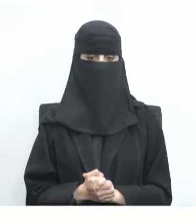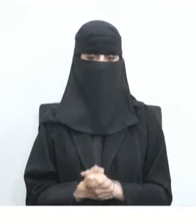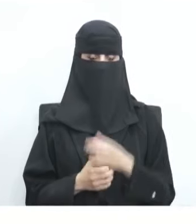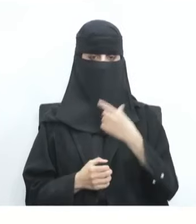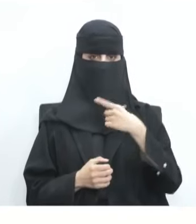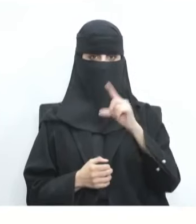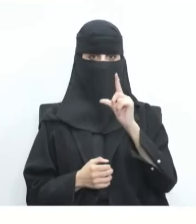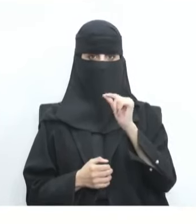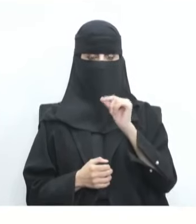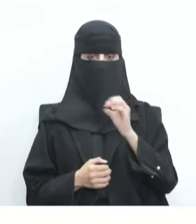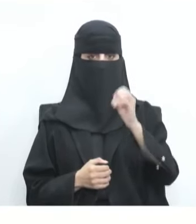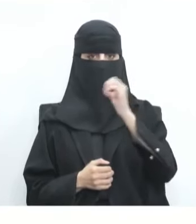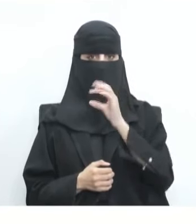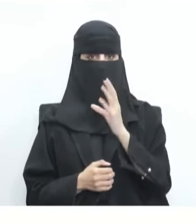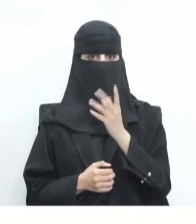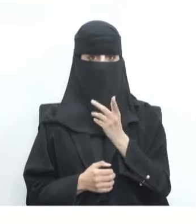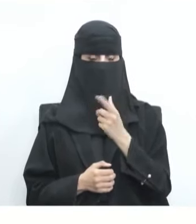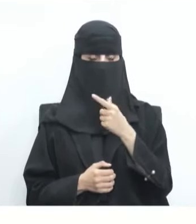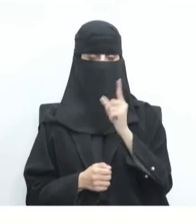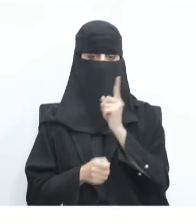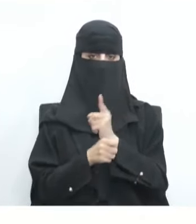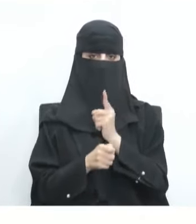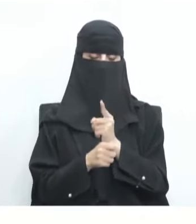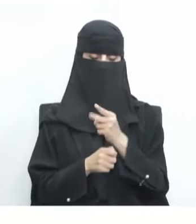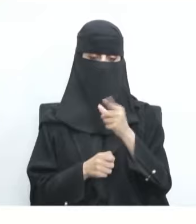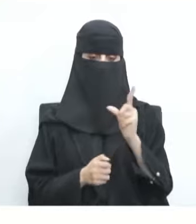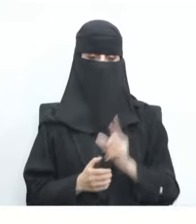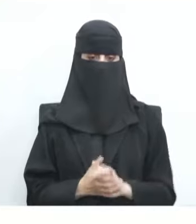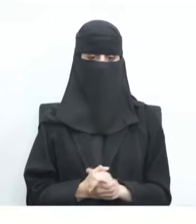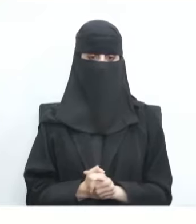احسنتم الاجابه الصحيحه المعلمه